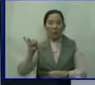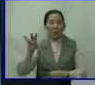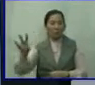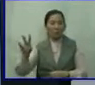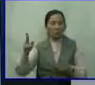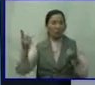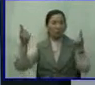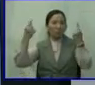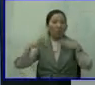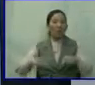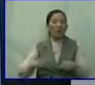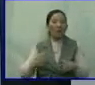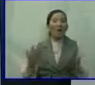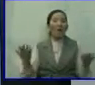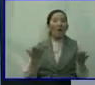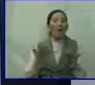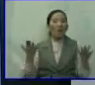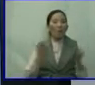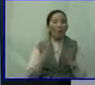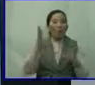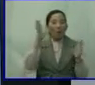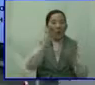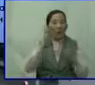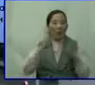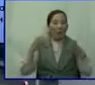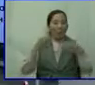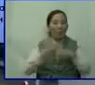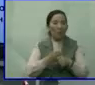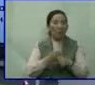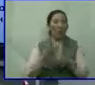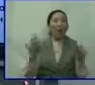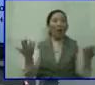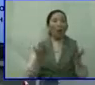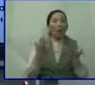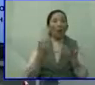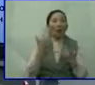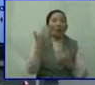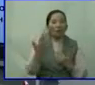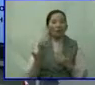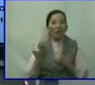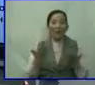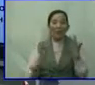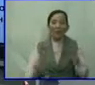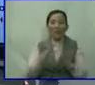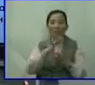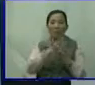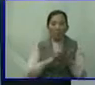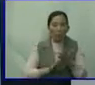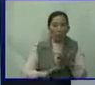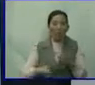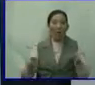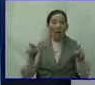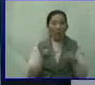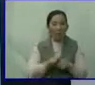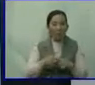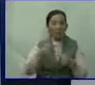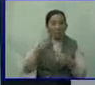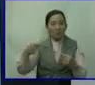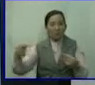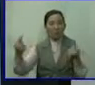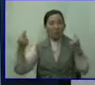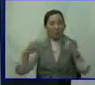спала. Каков прогноз объема продаж в июле, если продолжится такая же